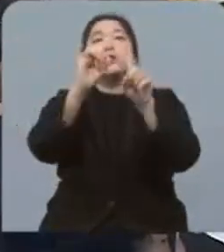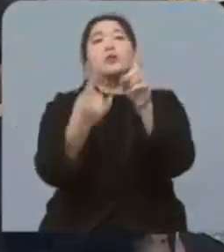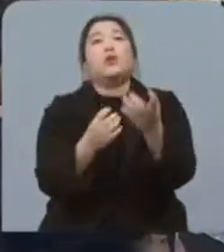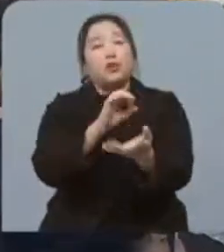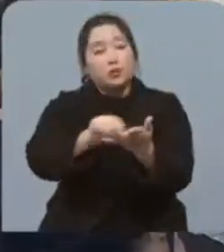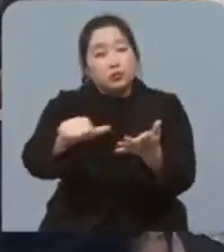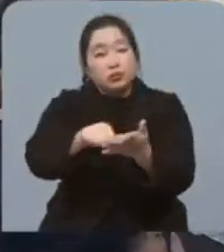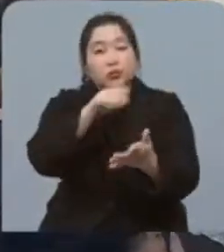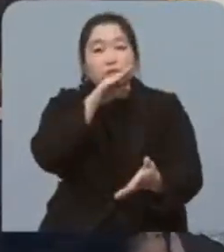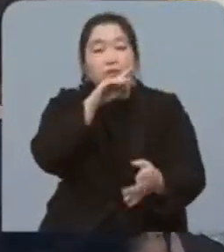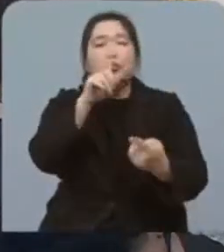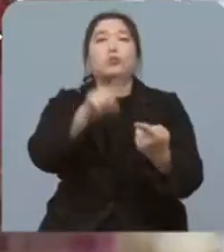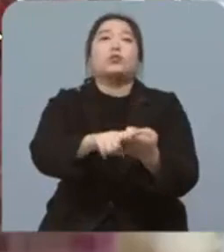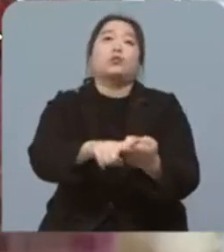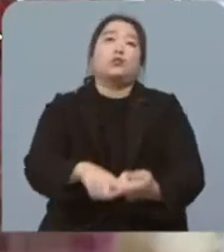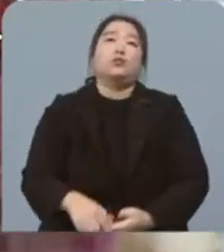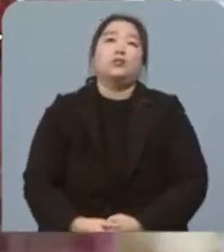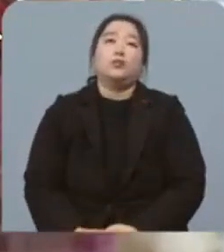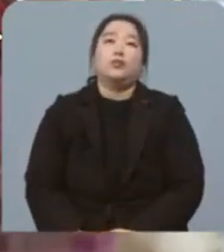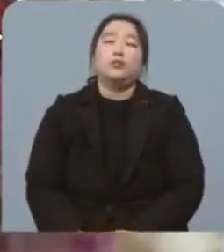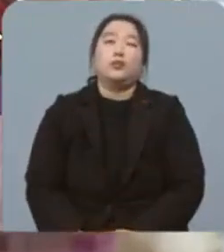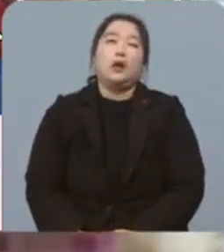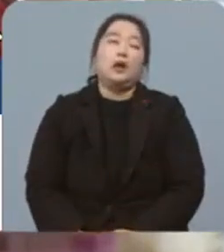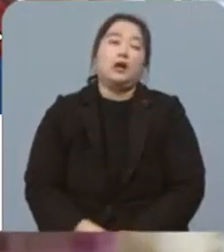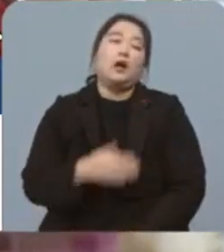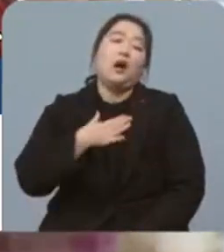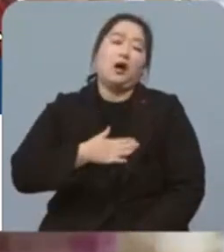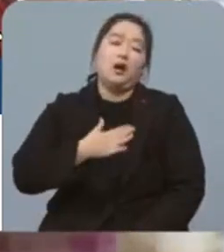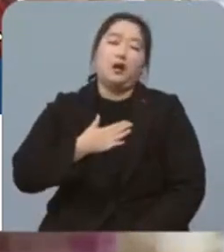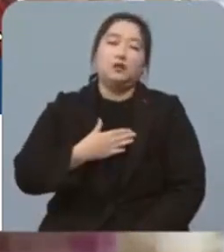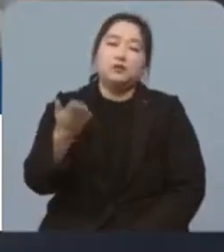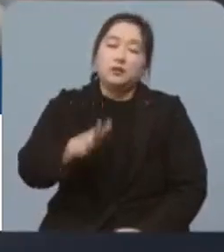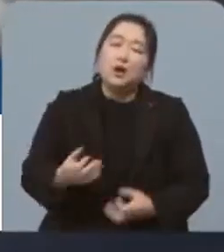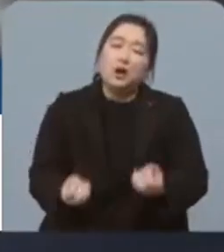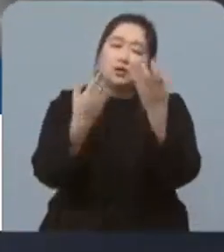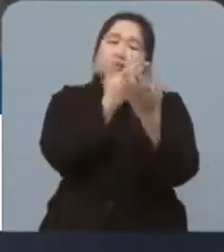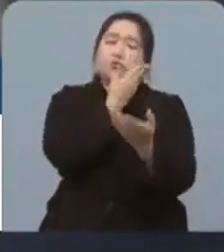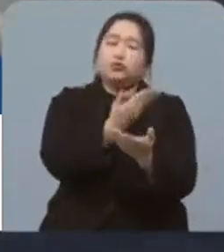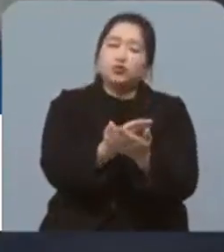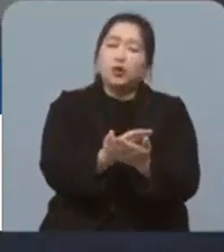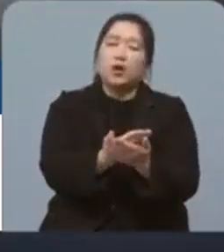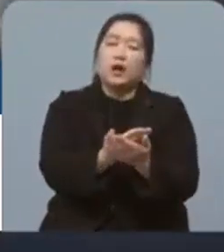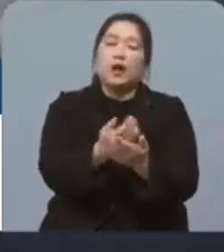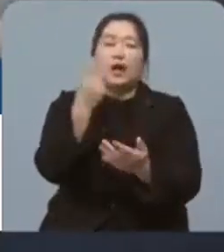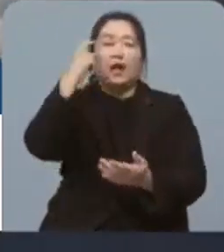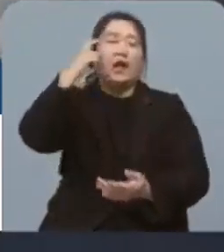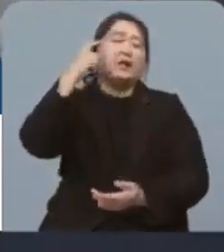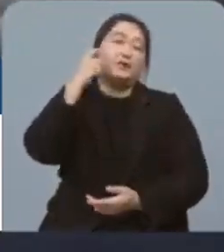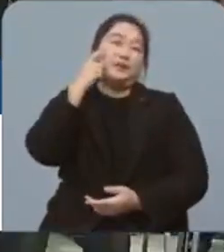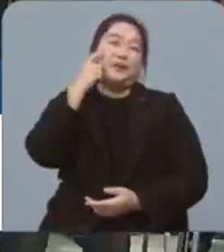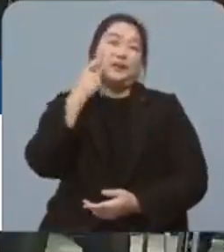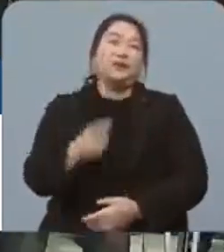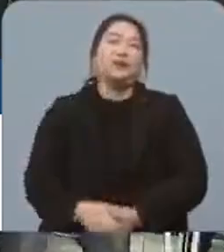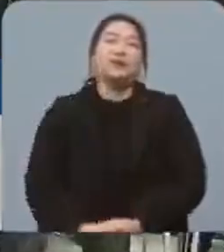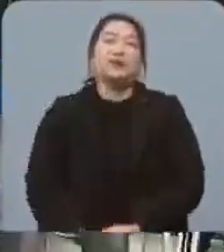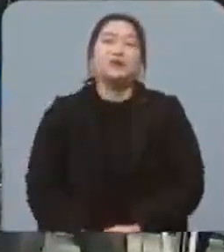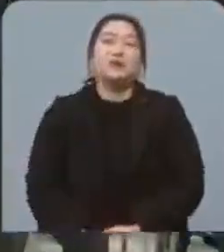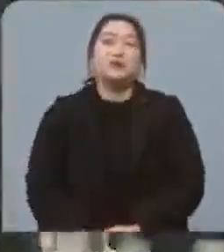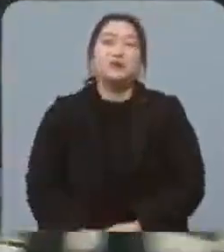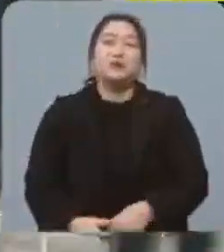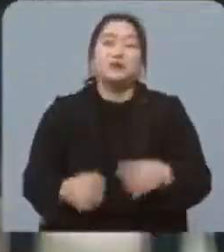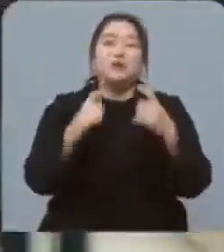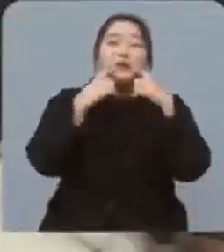해당하지만 그대로 걸렸습니다. 네, 알고는 있었는데 워낙 행사가 좀 중요하다 보니까 저희가 좀...